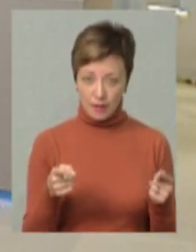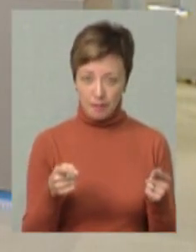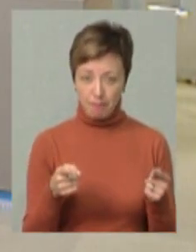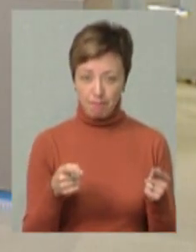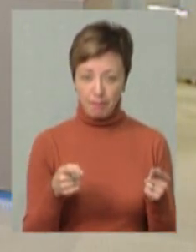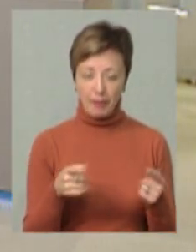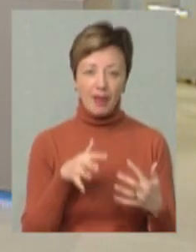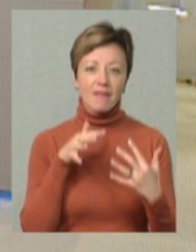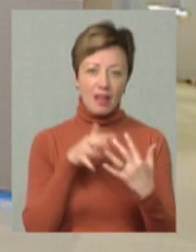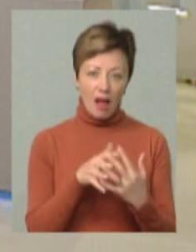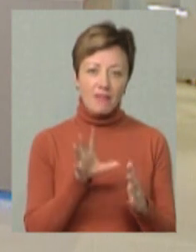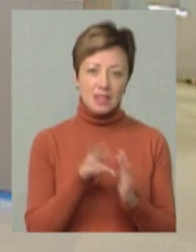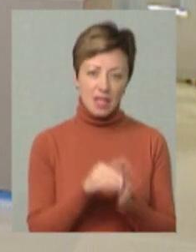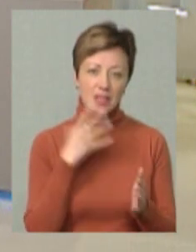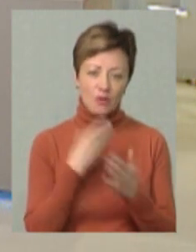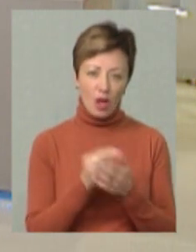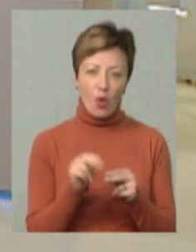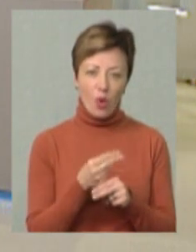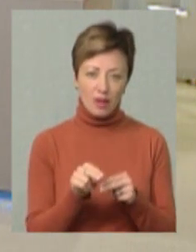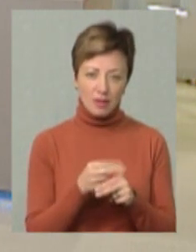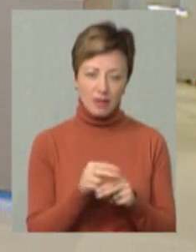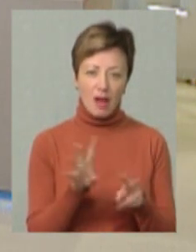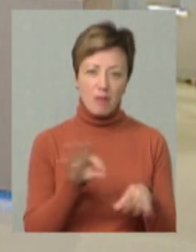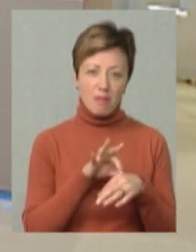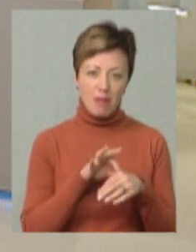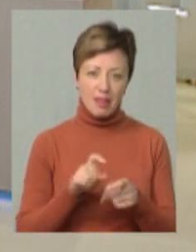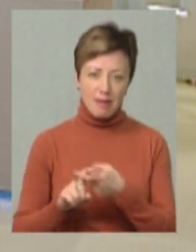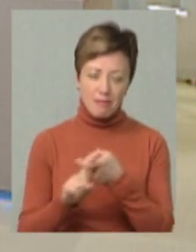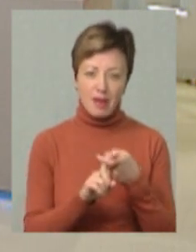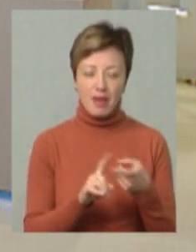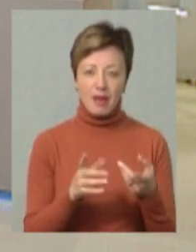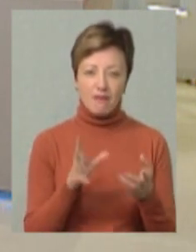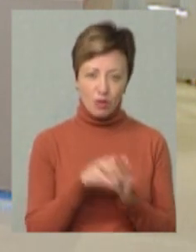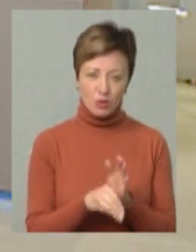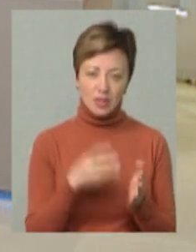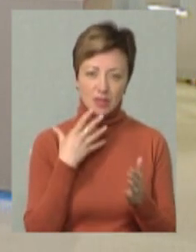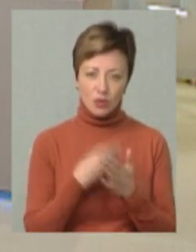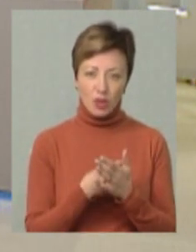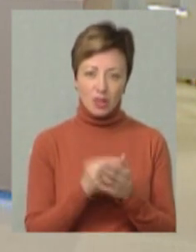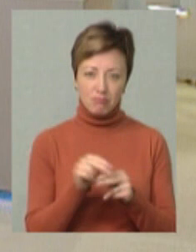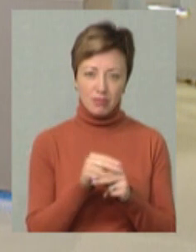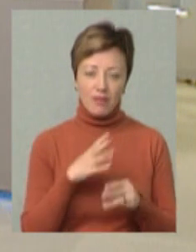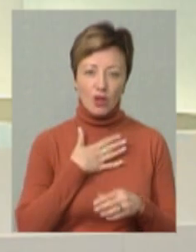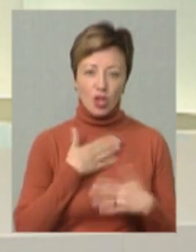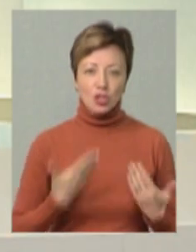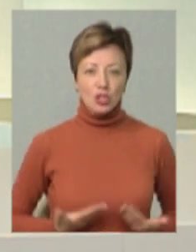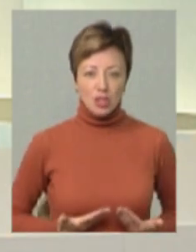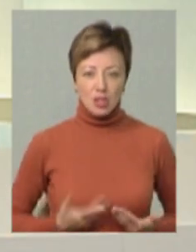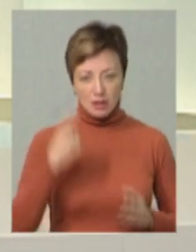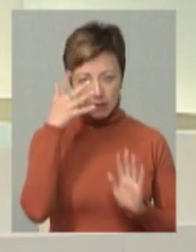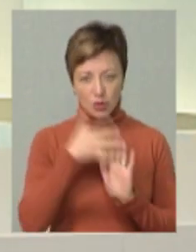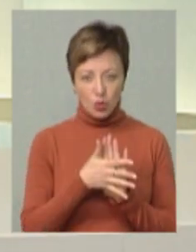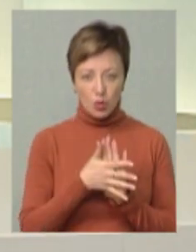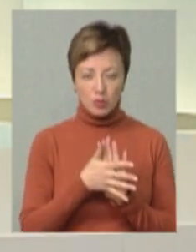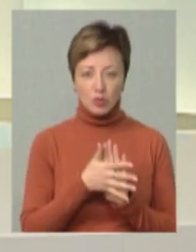Війна внесла свої корективи, як і пандемія, хвороба, вносить свої корективи в нашу